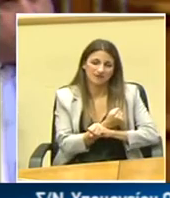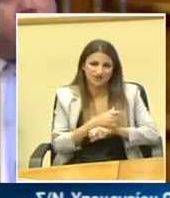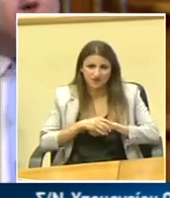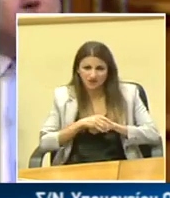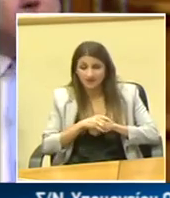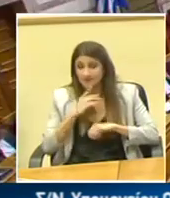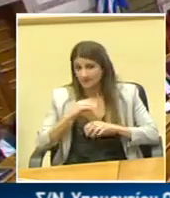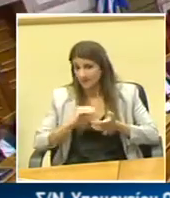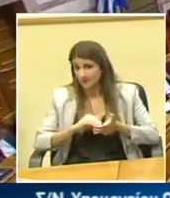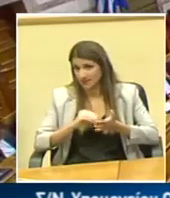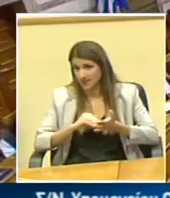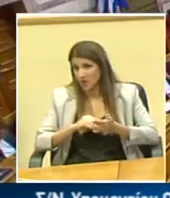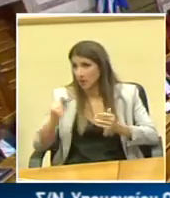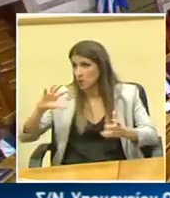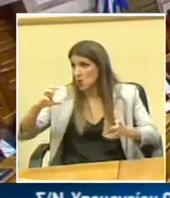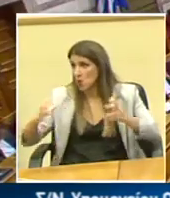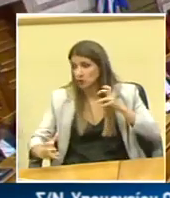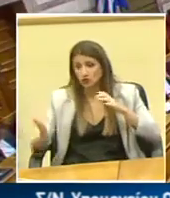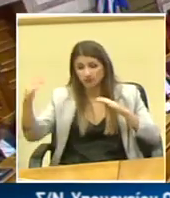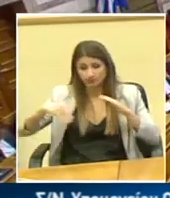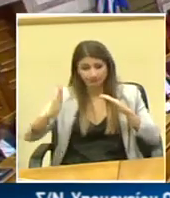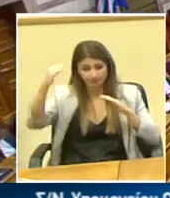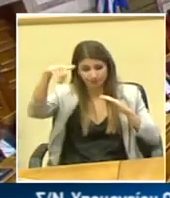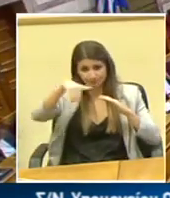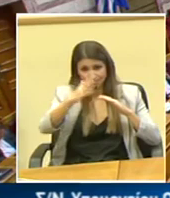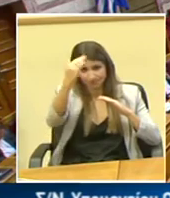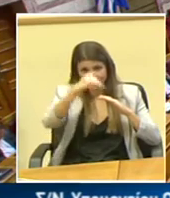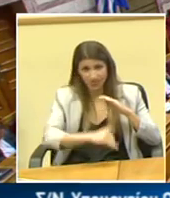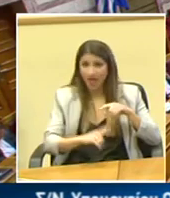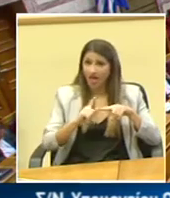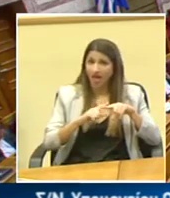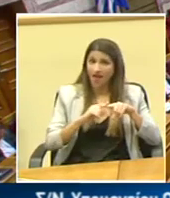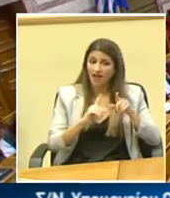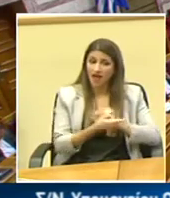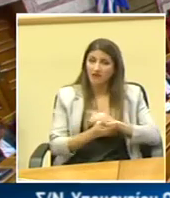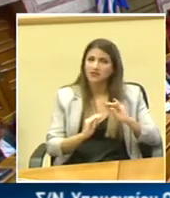ασταθές διεθνές περιβάλλον, όπου η Ελλάδα συμβάλλει